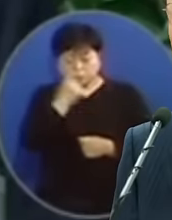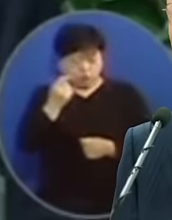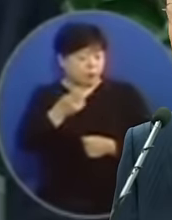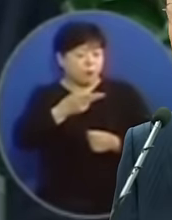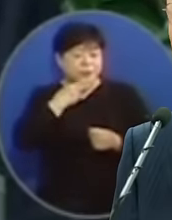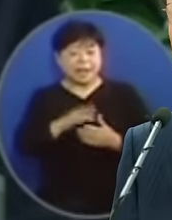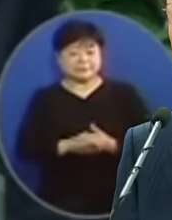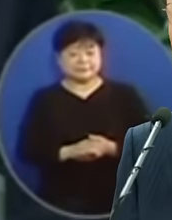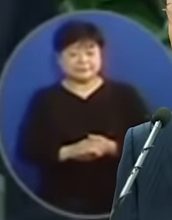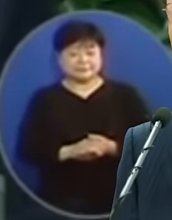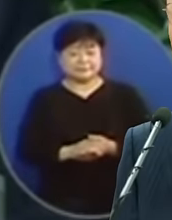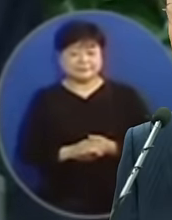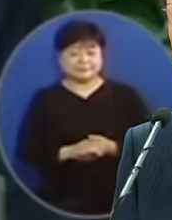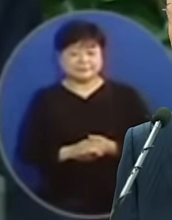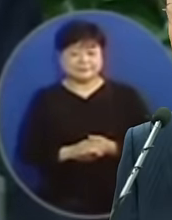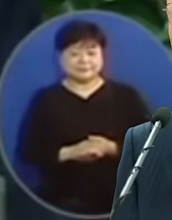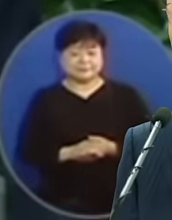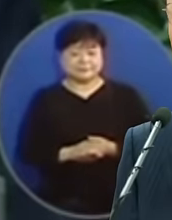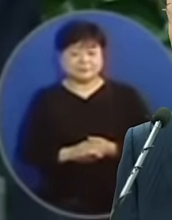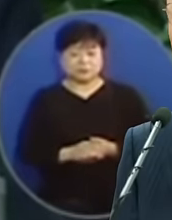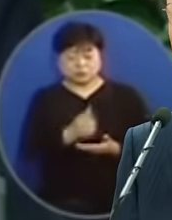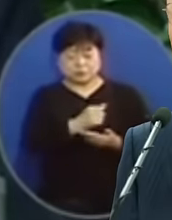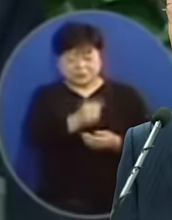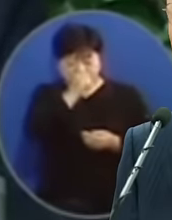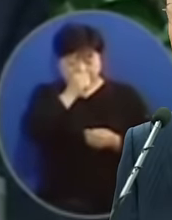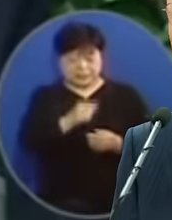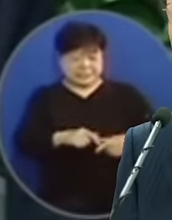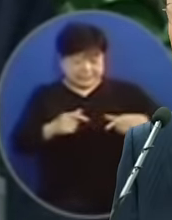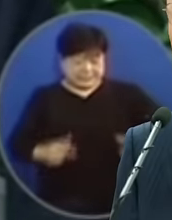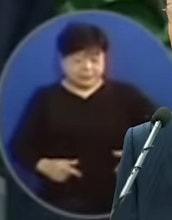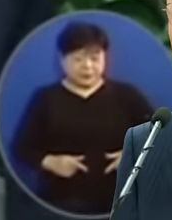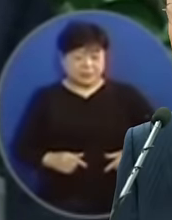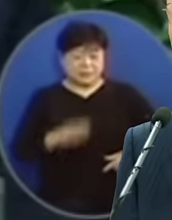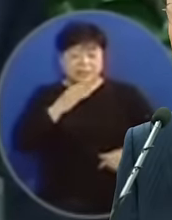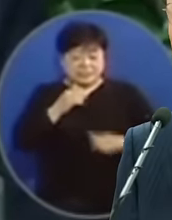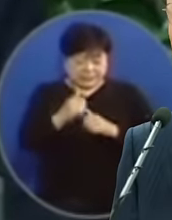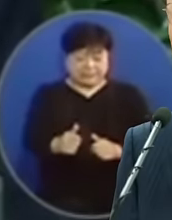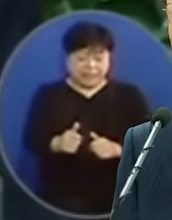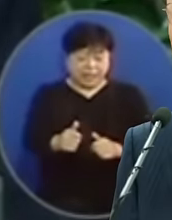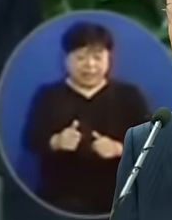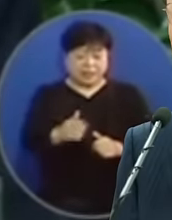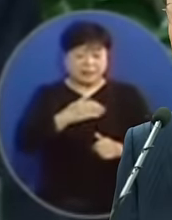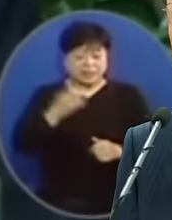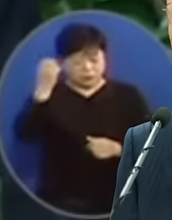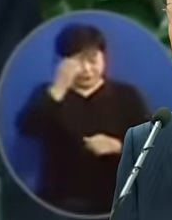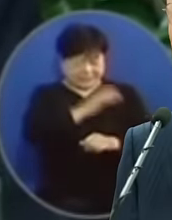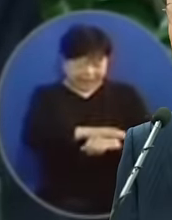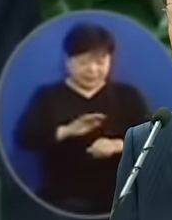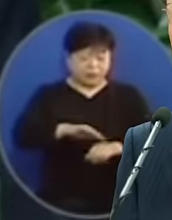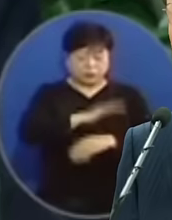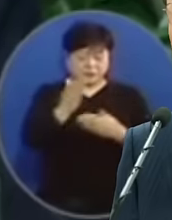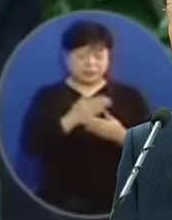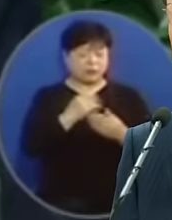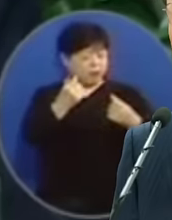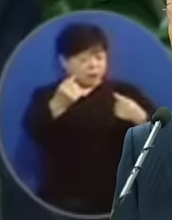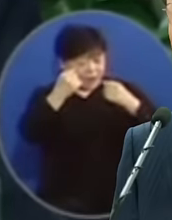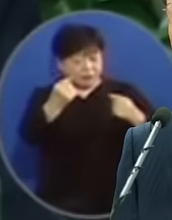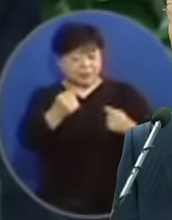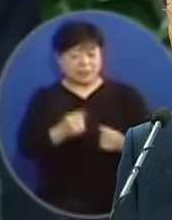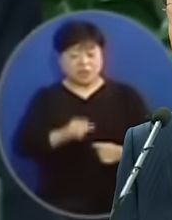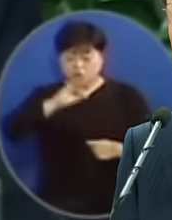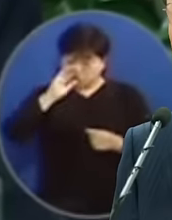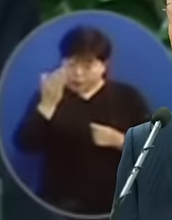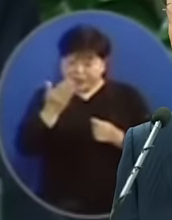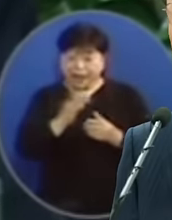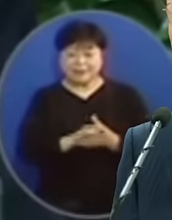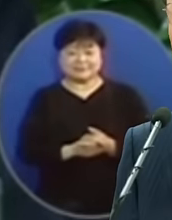없다. 주의 선하심과 인자하심이 정녕 나를 따른다. 나는 내 영혼이 잘되고 범사에 잘되고 강건하게